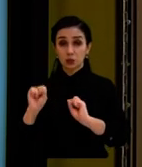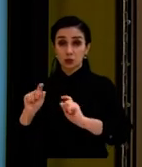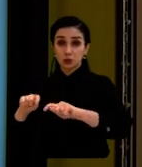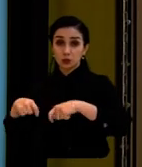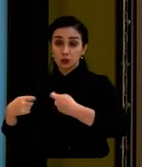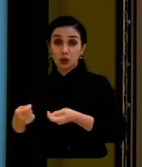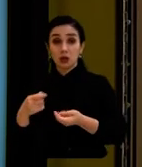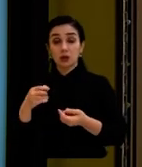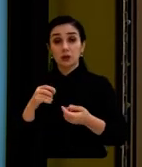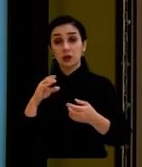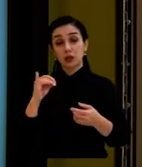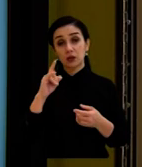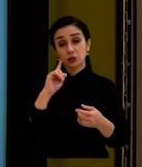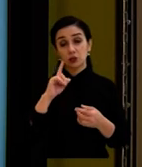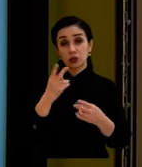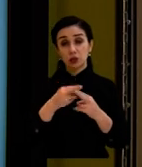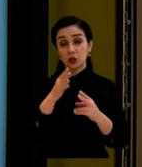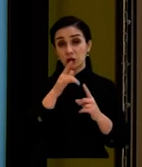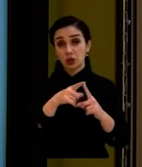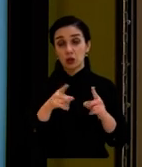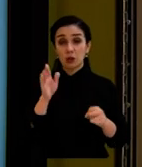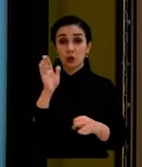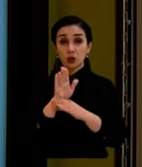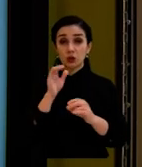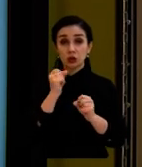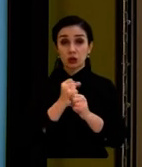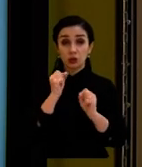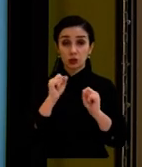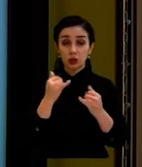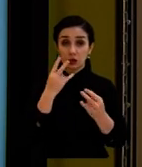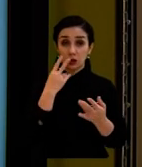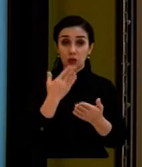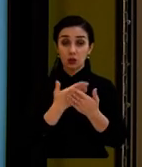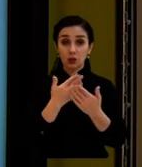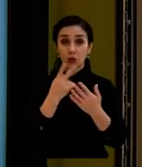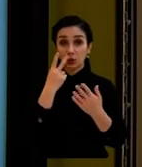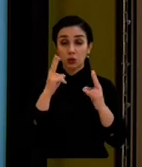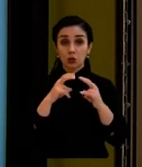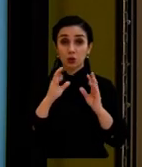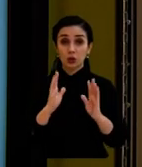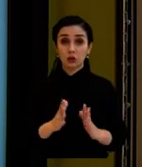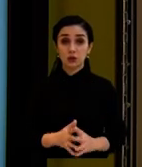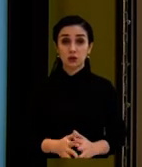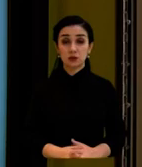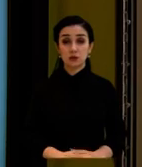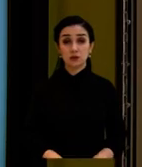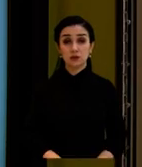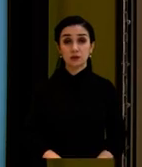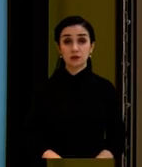yuklamoqchisiz. Ana shu davrda qanday qilib buyruq chiqarish mumkinligini namuna asosida ko'rib o'tamiz.